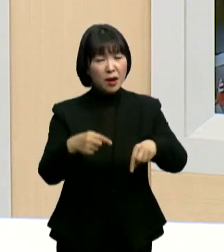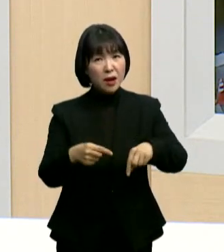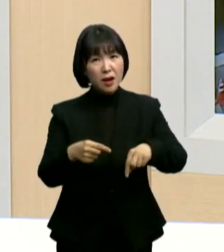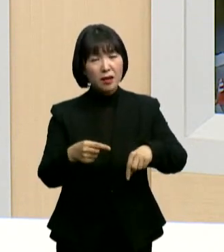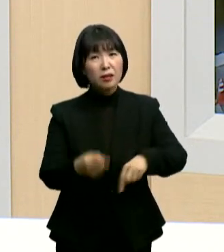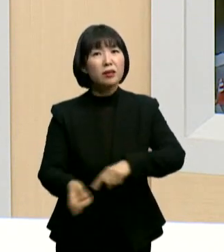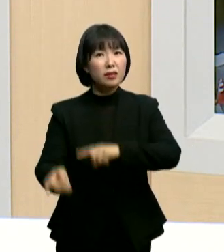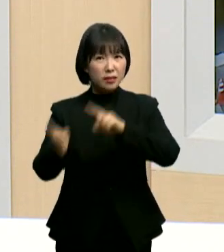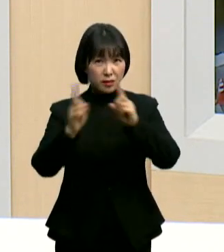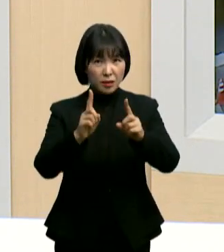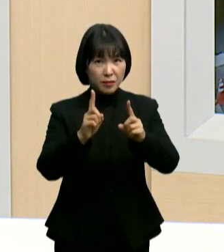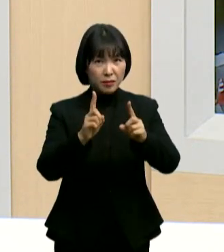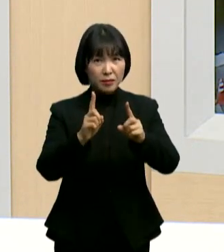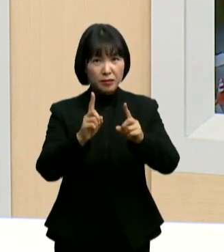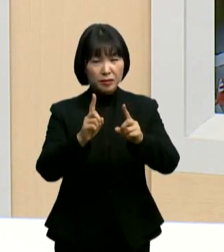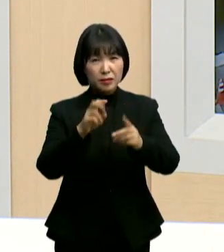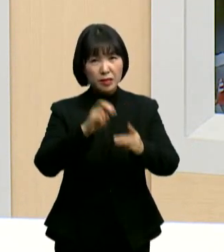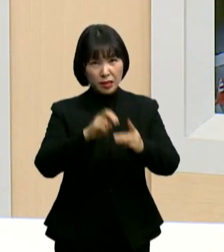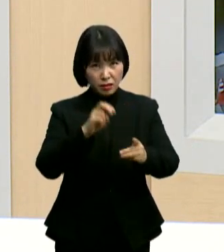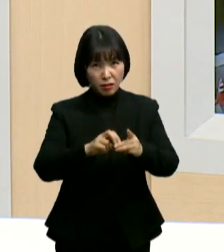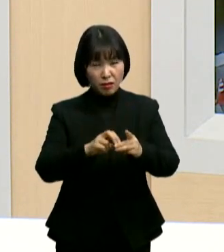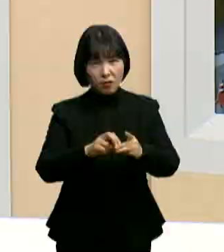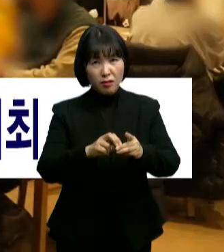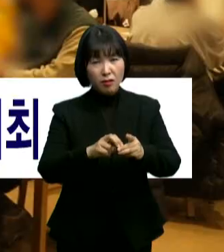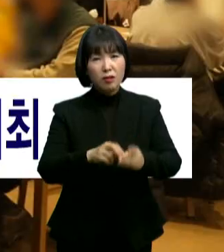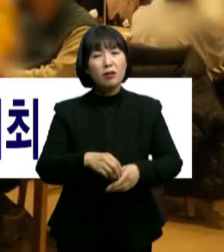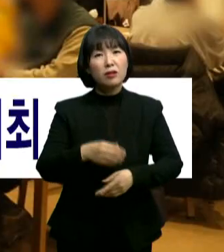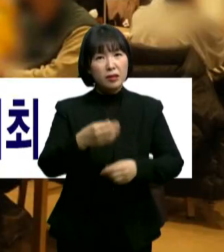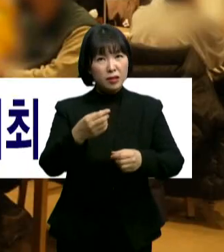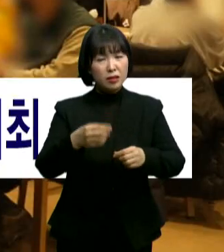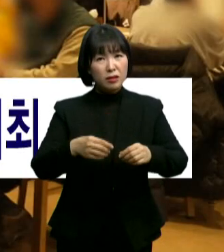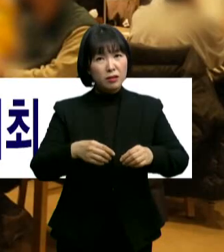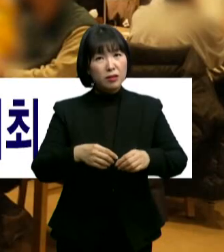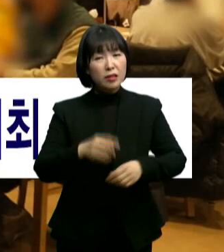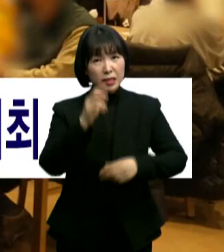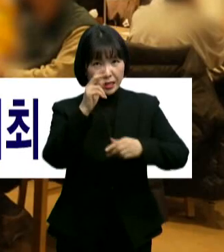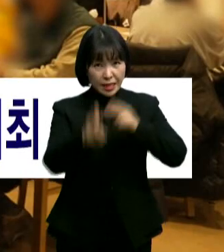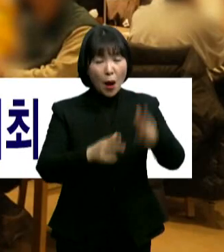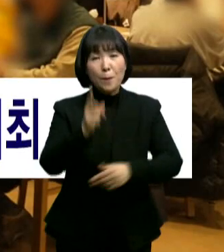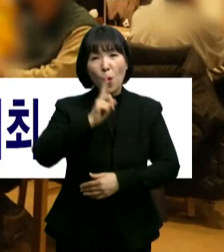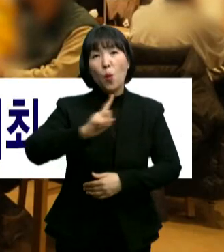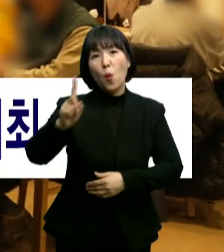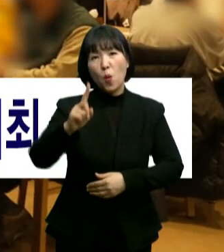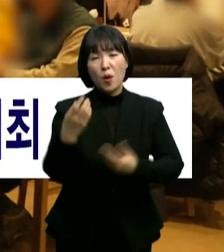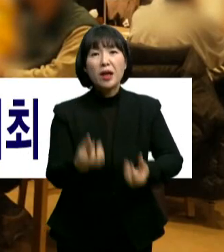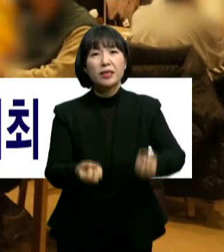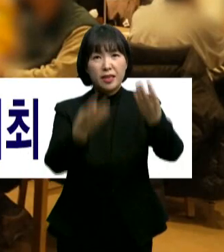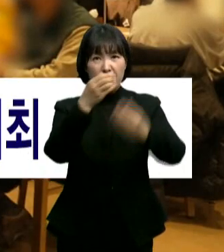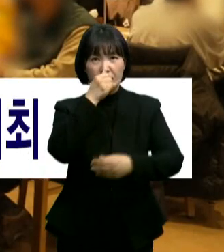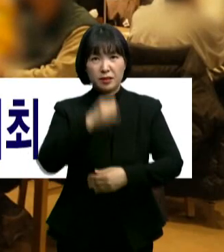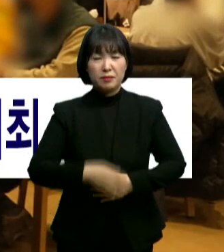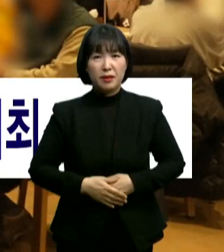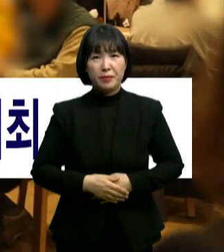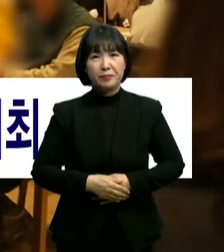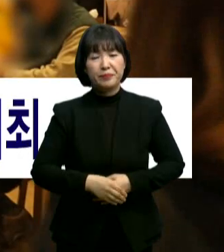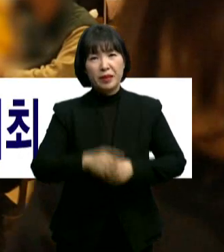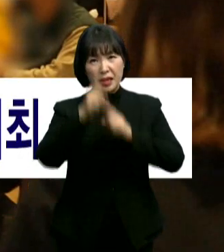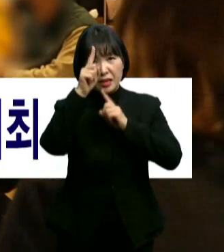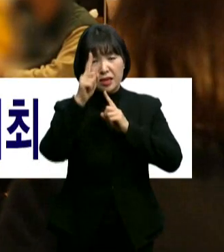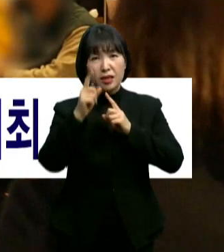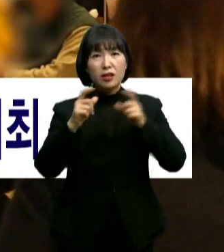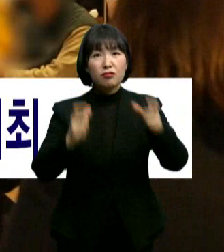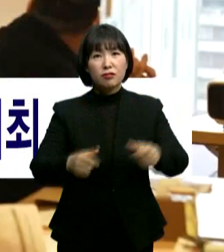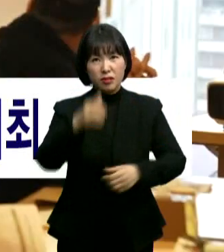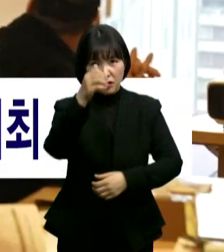하우스에서 2023년 자활 사업 보고회를 개최했습니다 이날 행사에는 이용훈 구청장을과